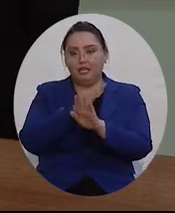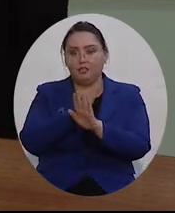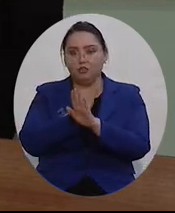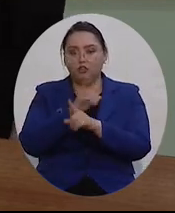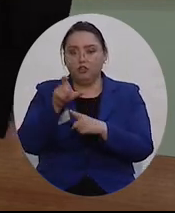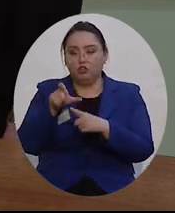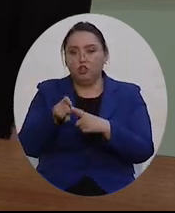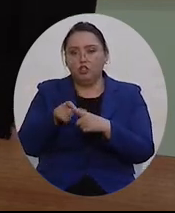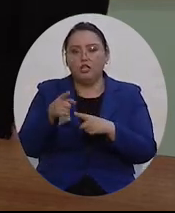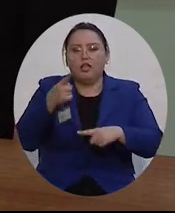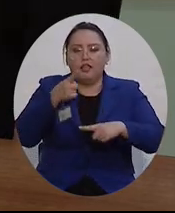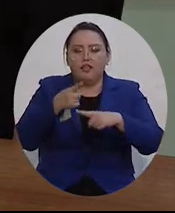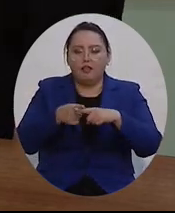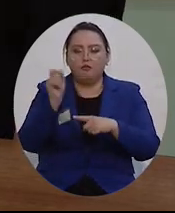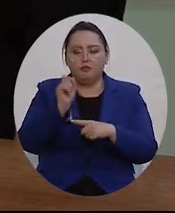залгаж үчээрэй хүмүүдээ.